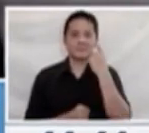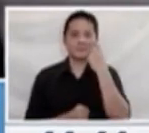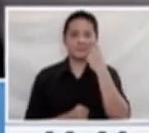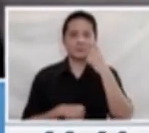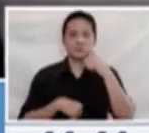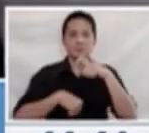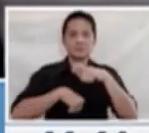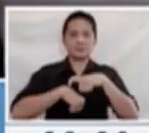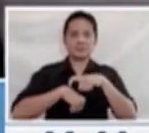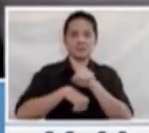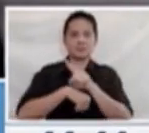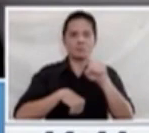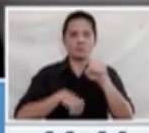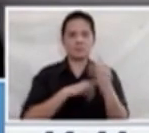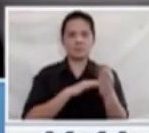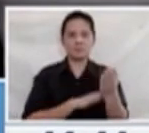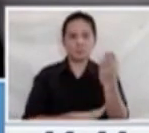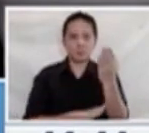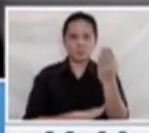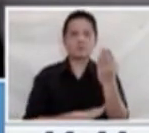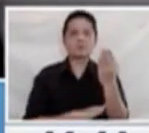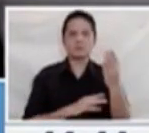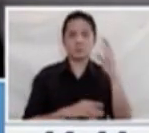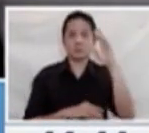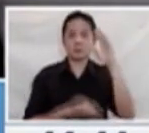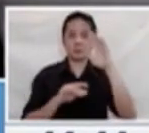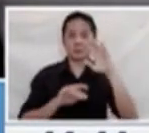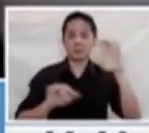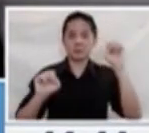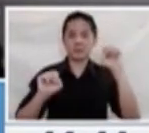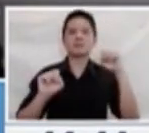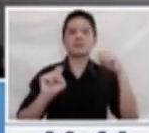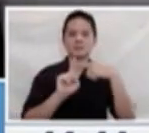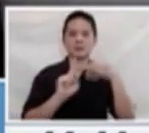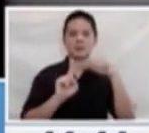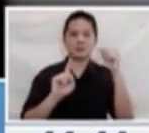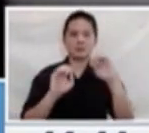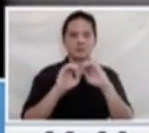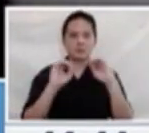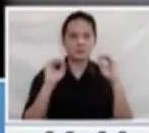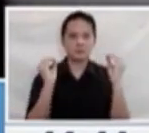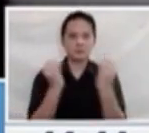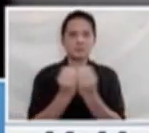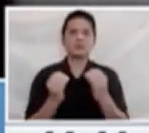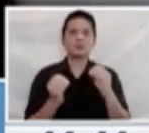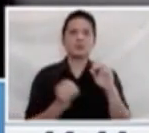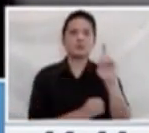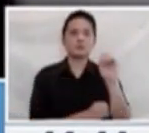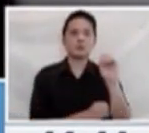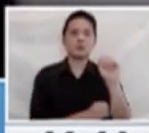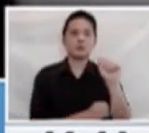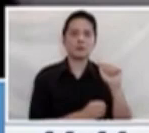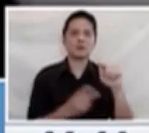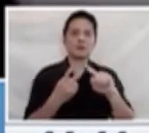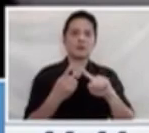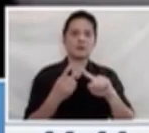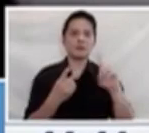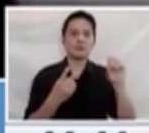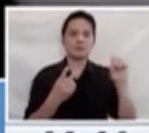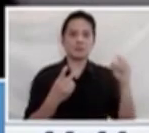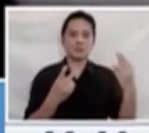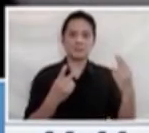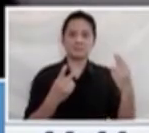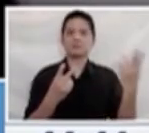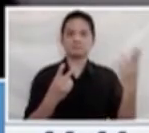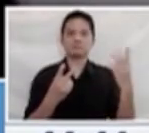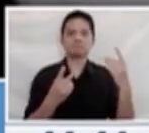pong gamitin ang mga barko at eroplano ng hukbong sandatahan. At alinsunod po rito ay